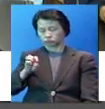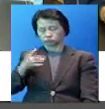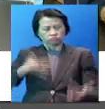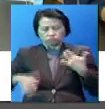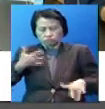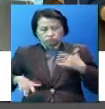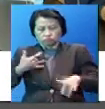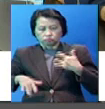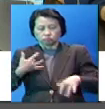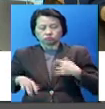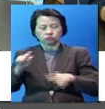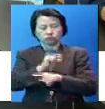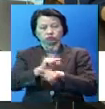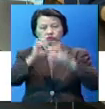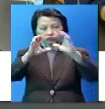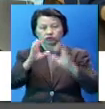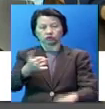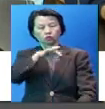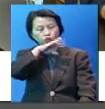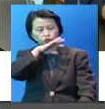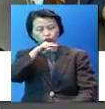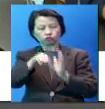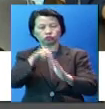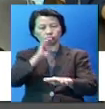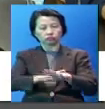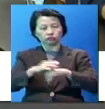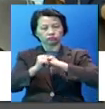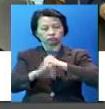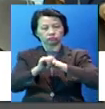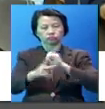terlibat menggunakan taktik kotor semasa berkempen.